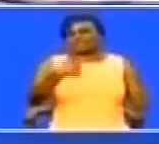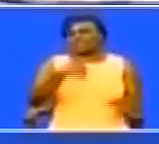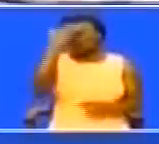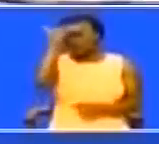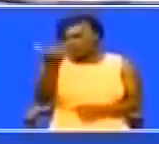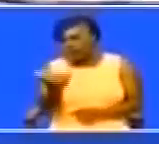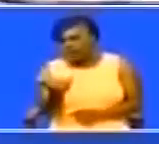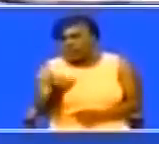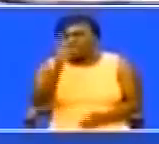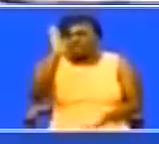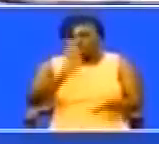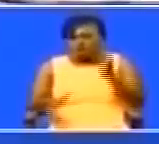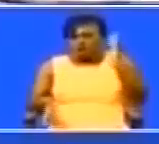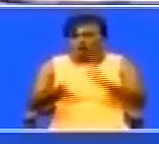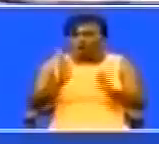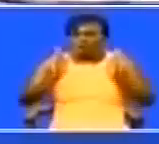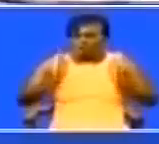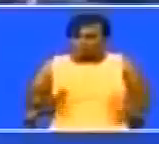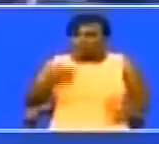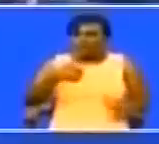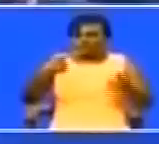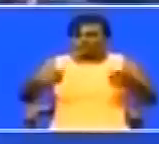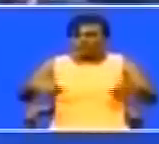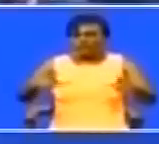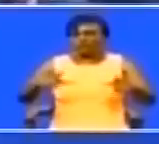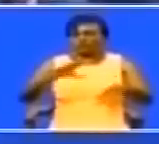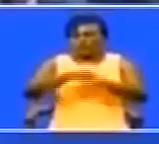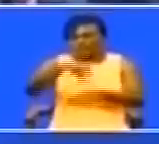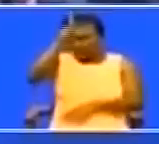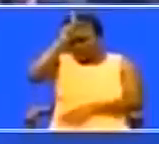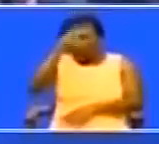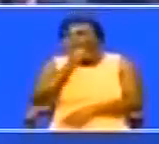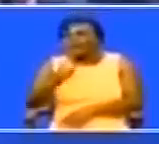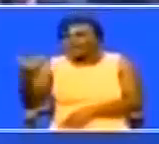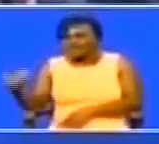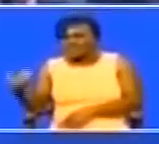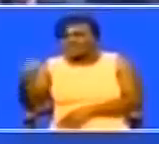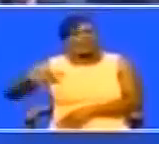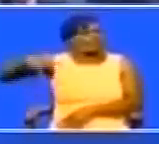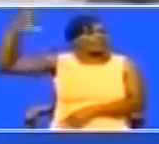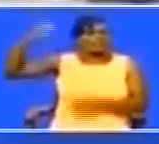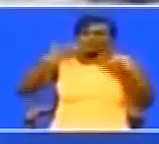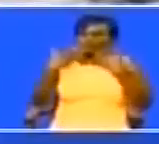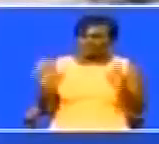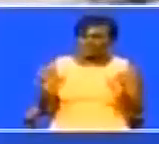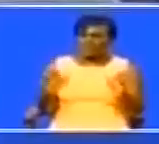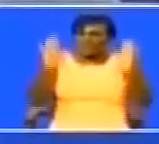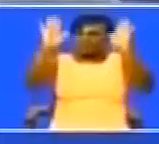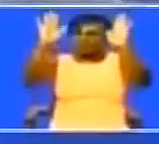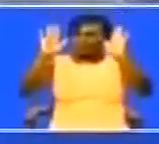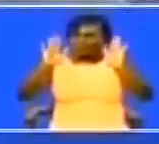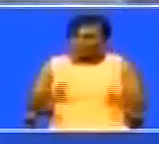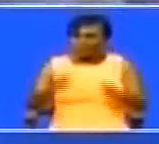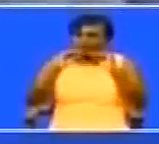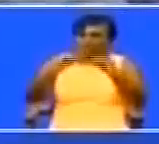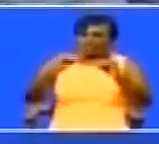sababu hakuna mtu anayeruhusa ya kuchukua buzi. Wajukuu wake ni watu wazima walio na familia zao, na cha mno kwao ni kujaribu